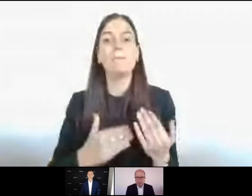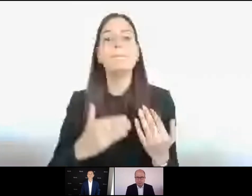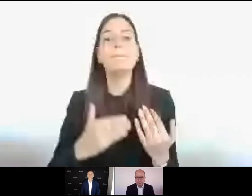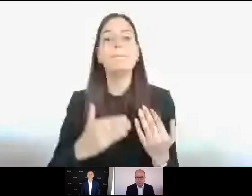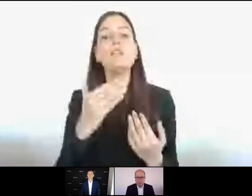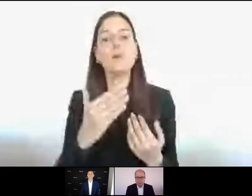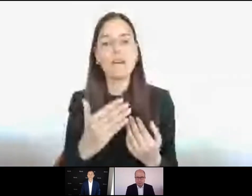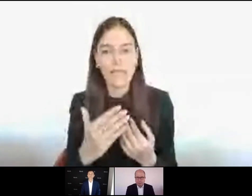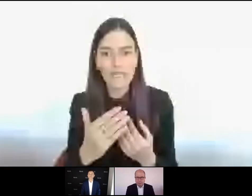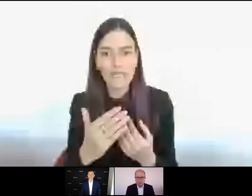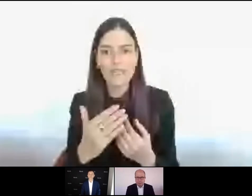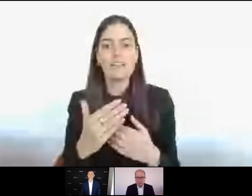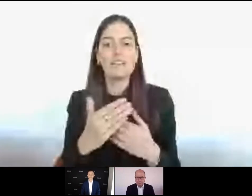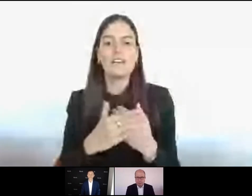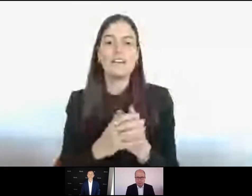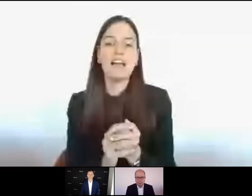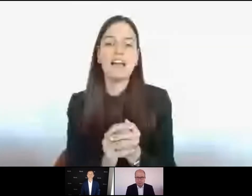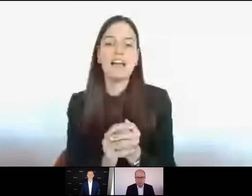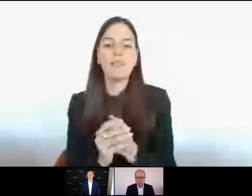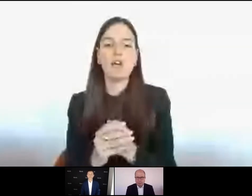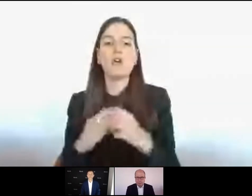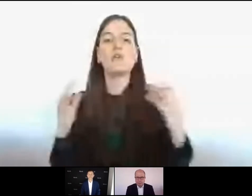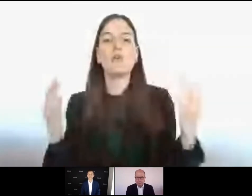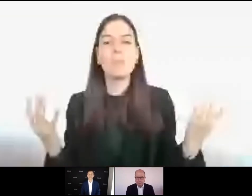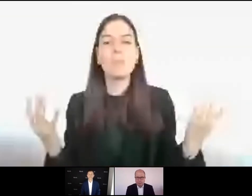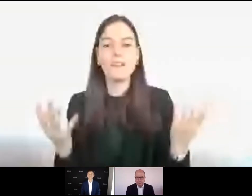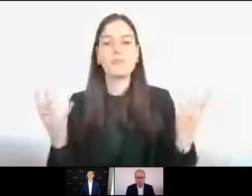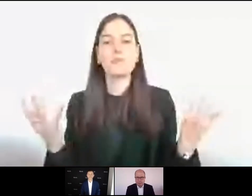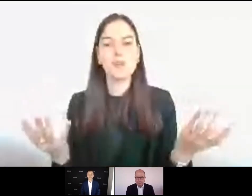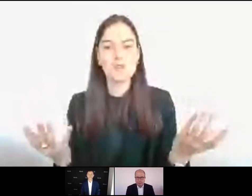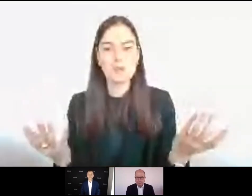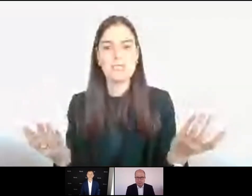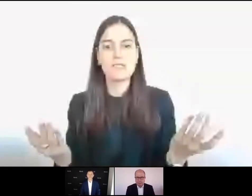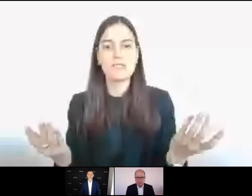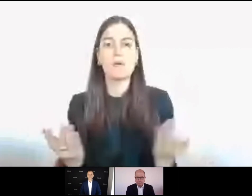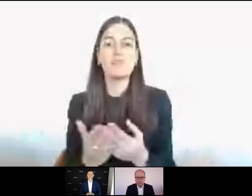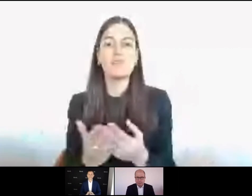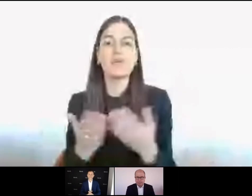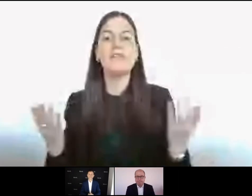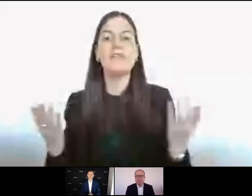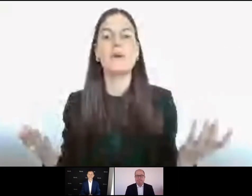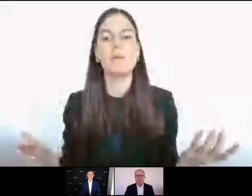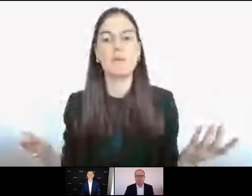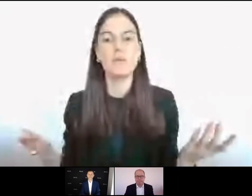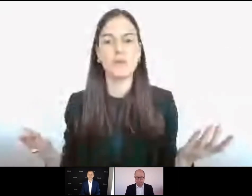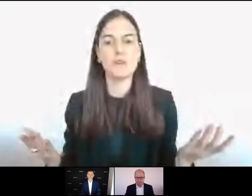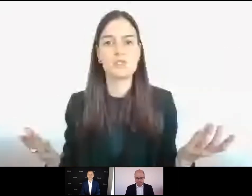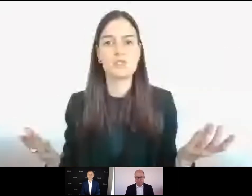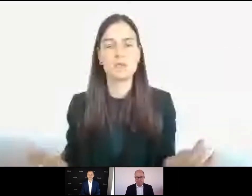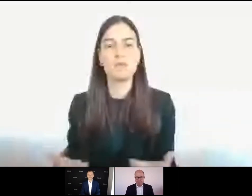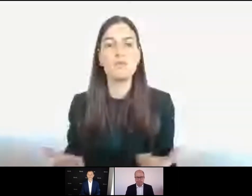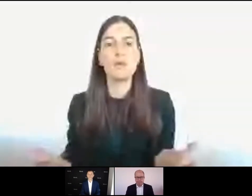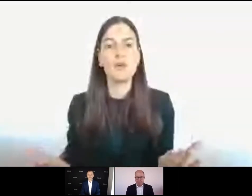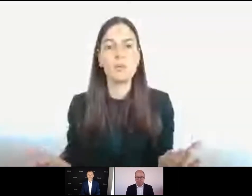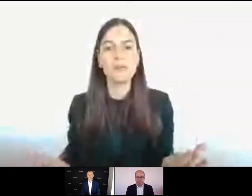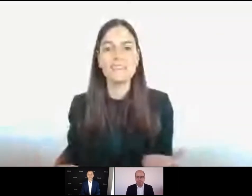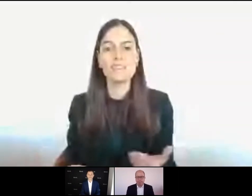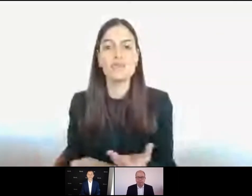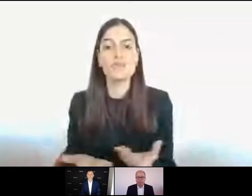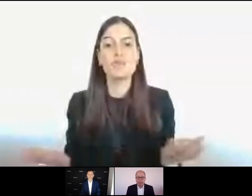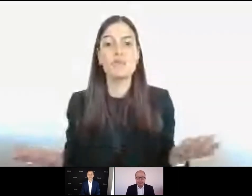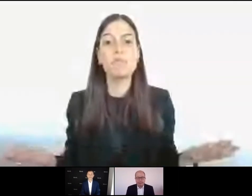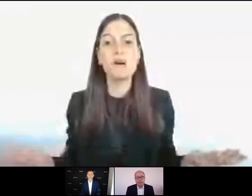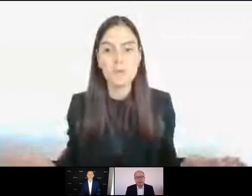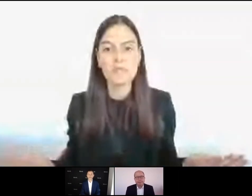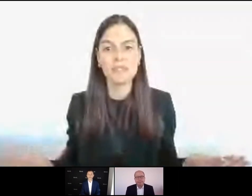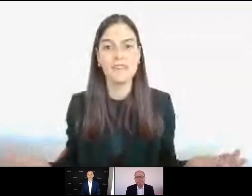viendra minorer la valeur globale de transmission et donc minorer mon coût de transmission. Vous l'aurez compris, si